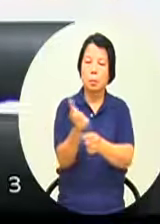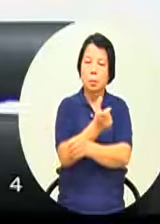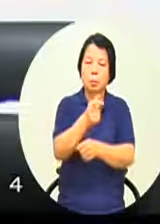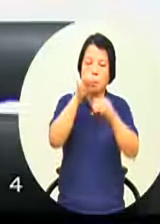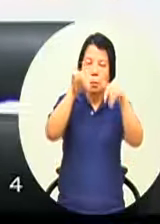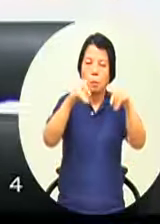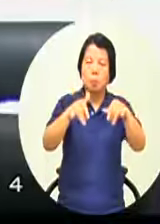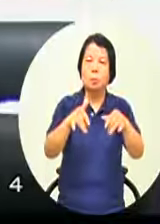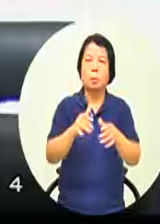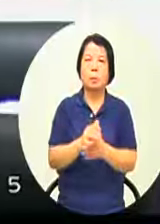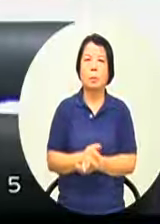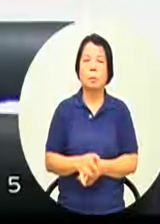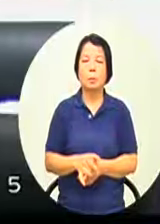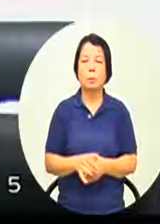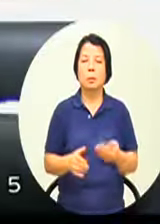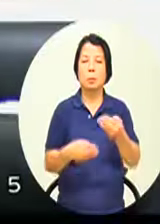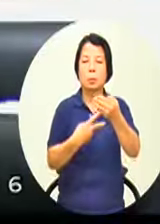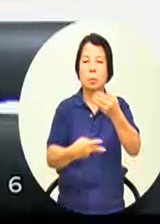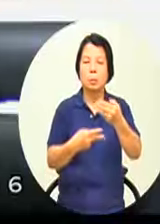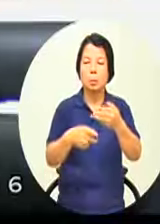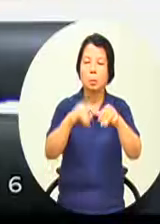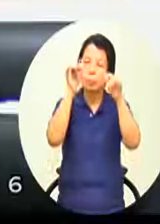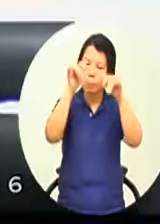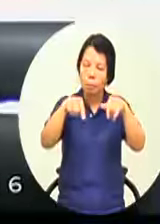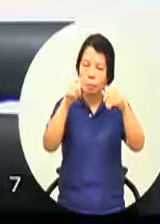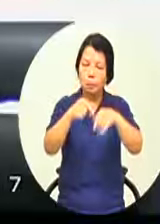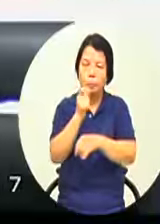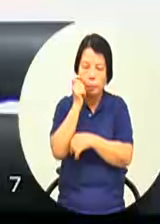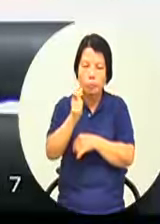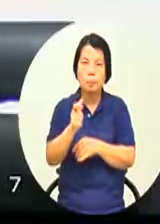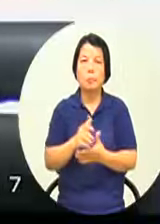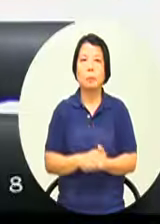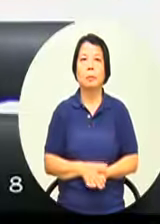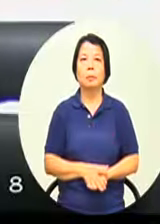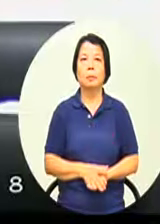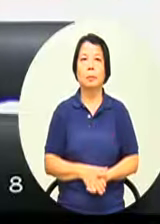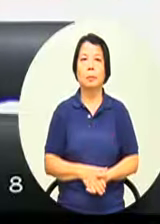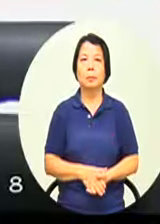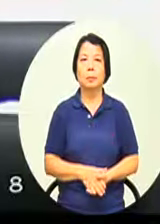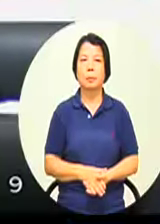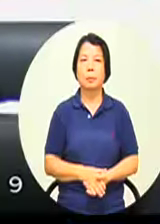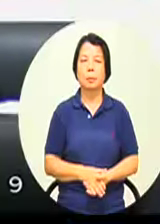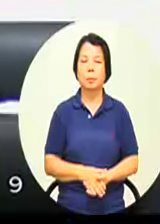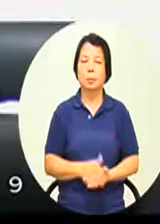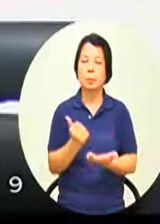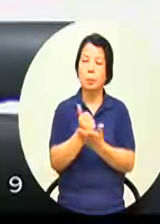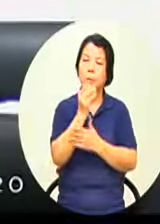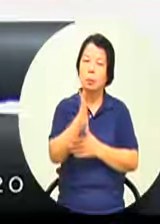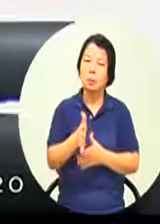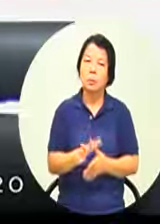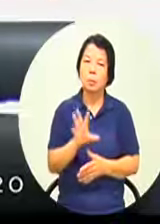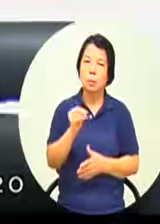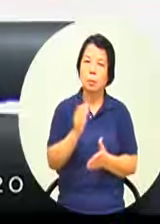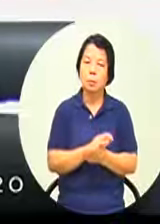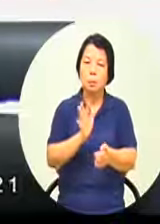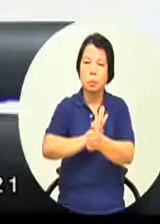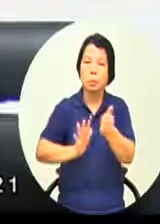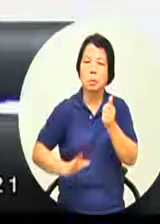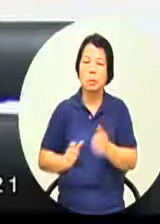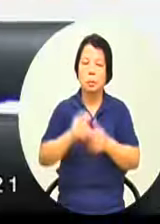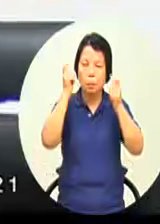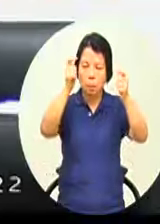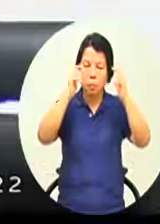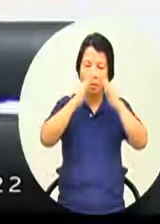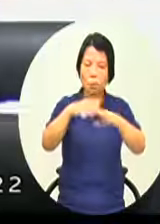风，九月二号不能算台风，只是说它突然下大雨，对不对？那么请问你有没有造成高雄市的